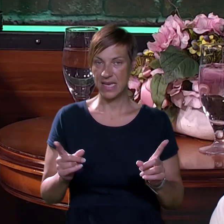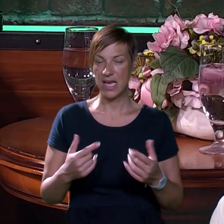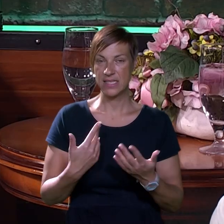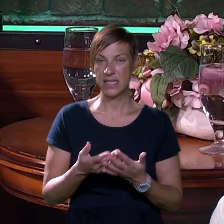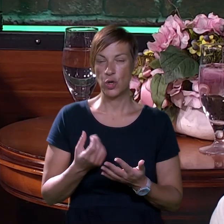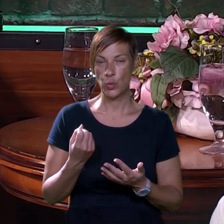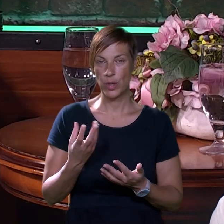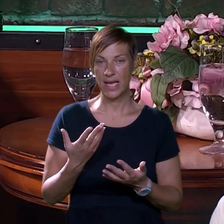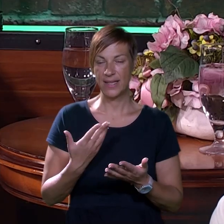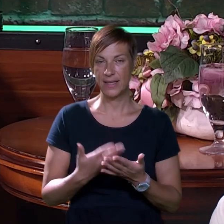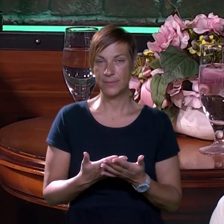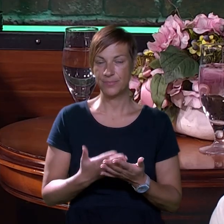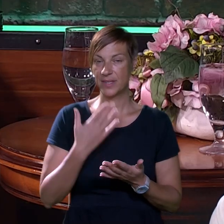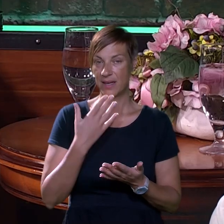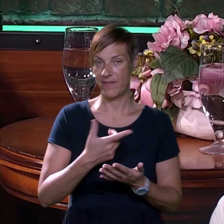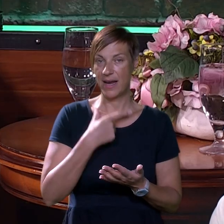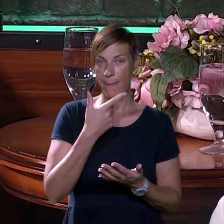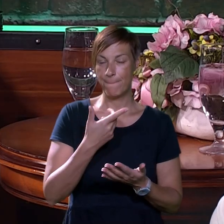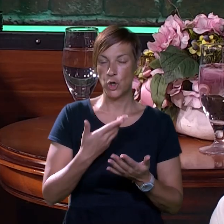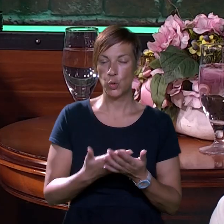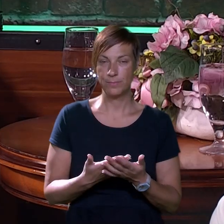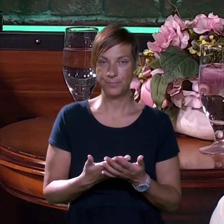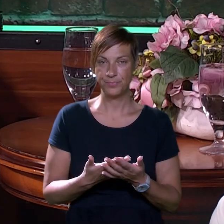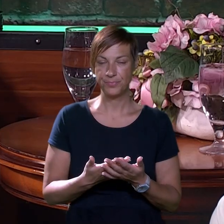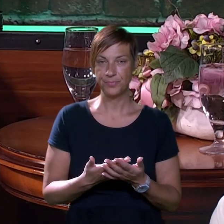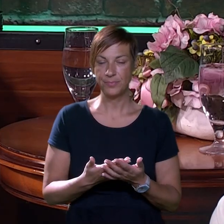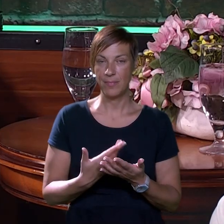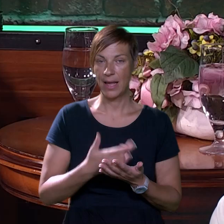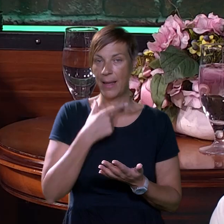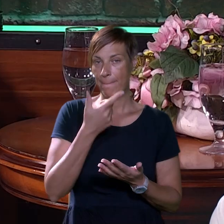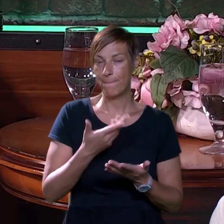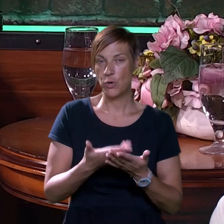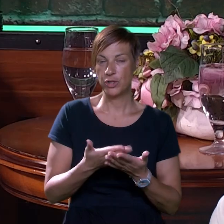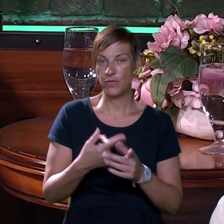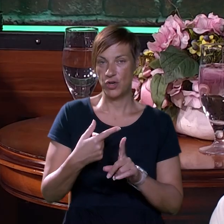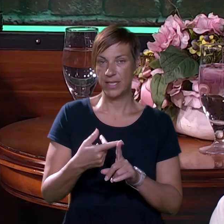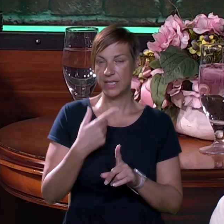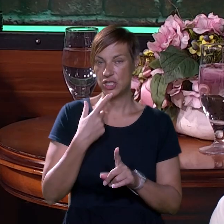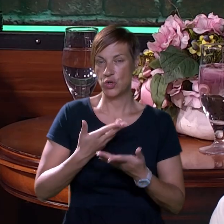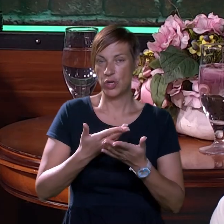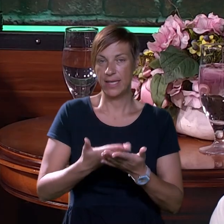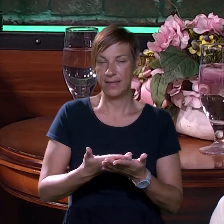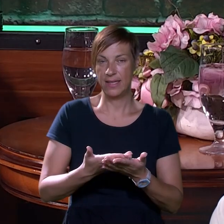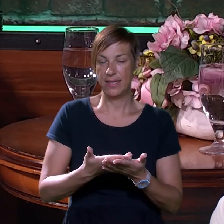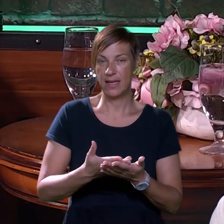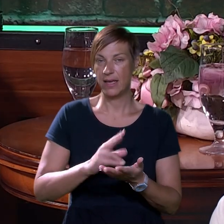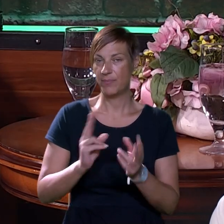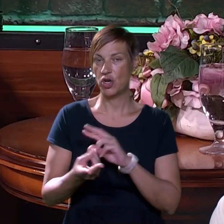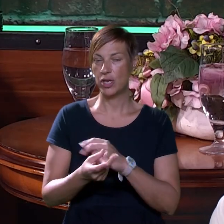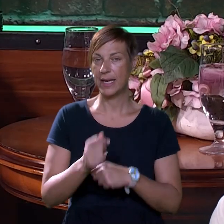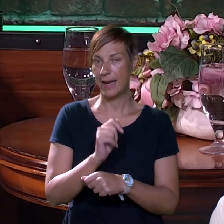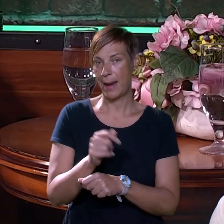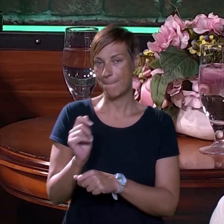razliku kada, hvala Bogu, ti Bog, taj tvoj križ koji ti da, okrene